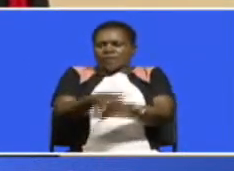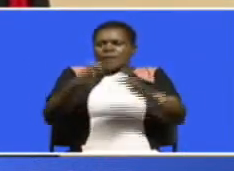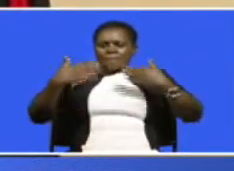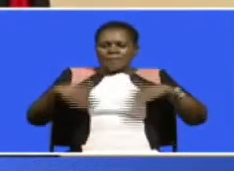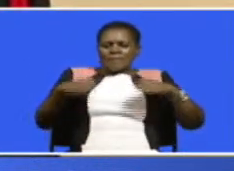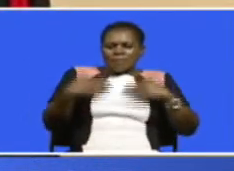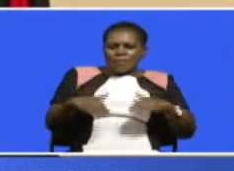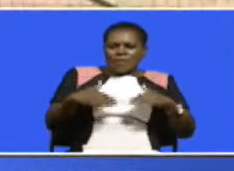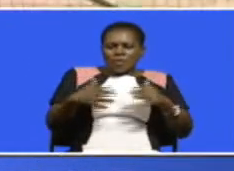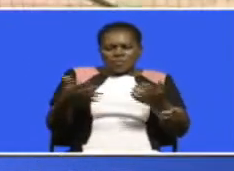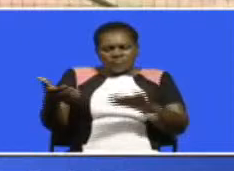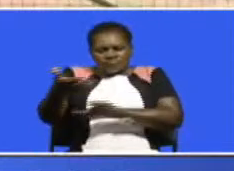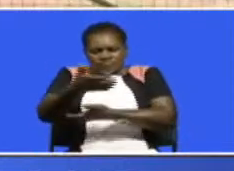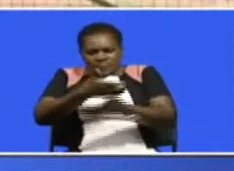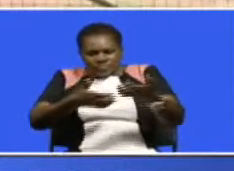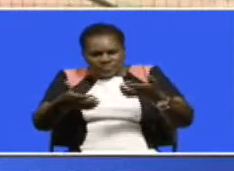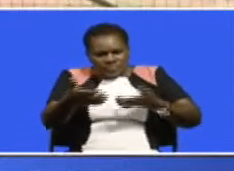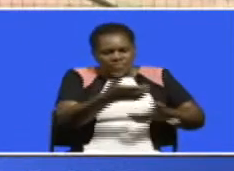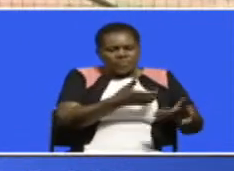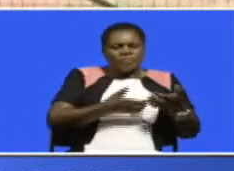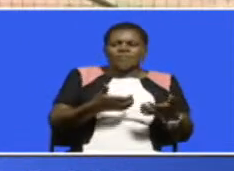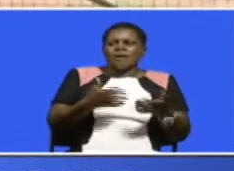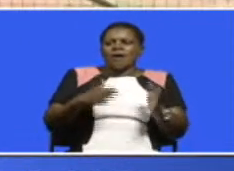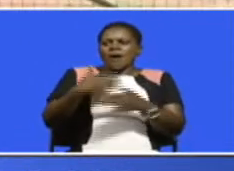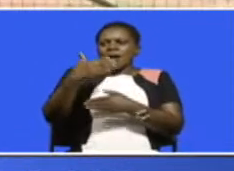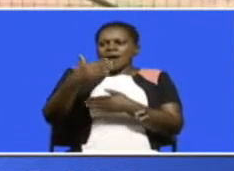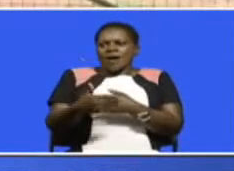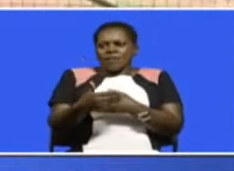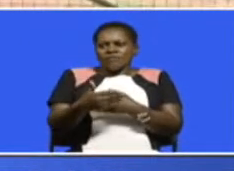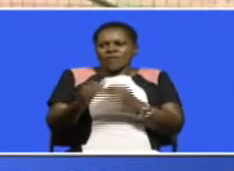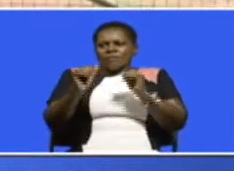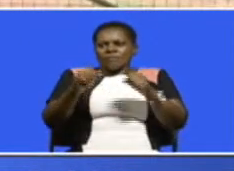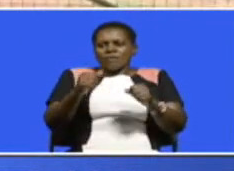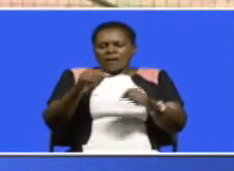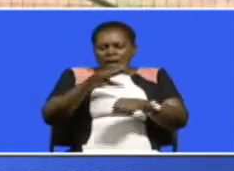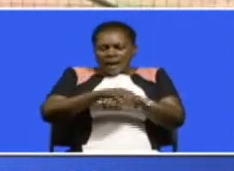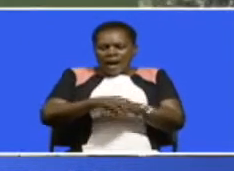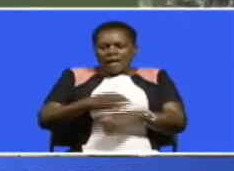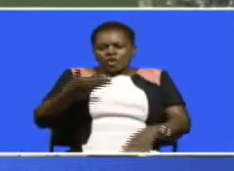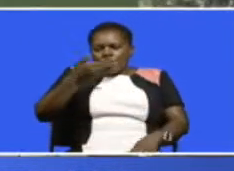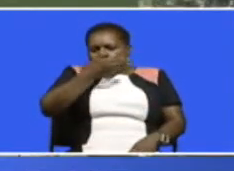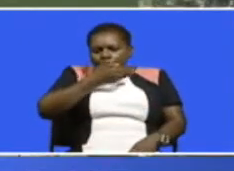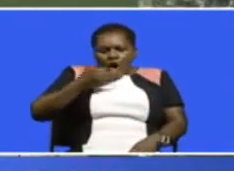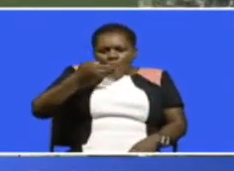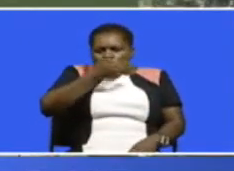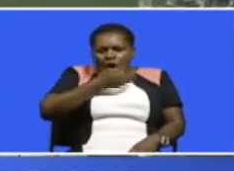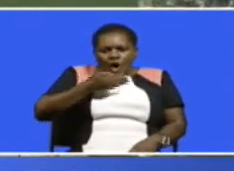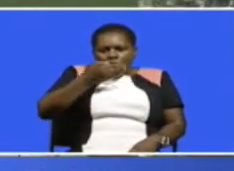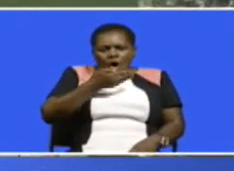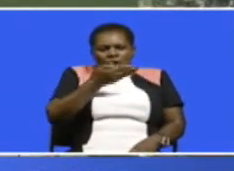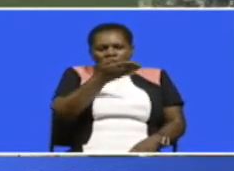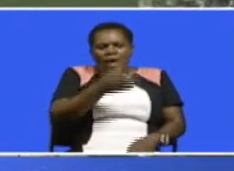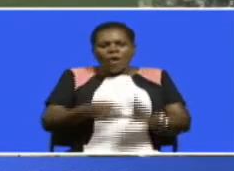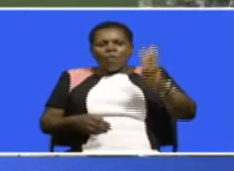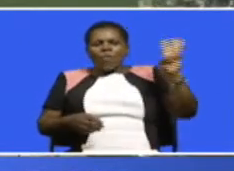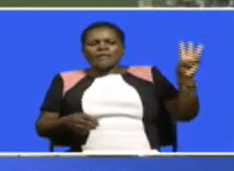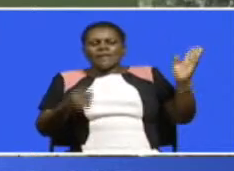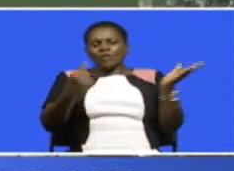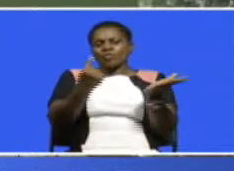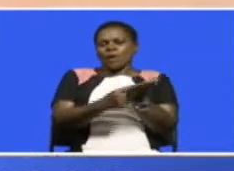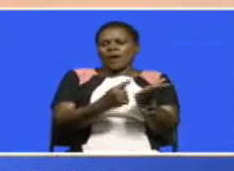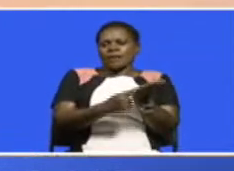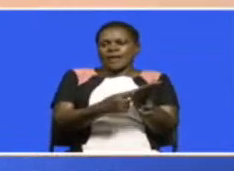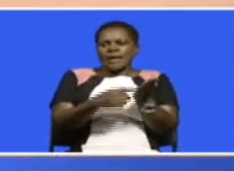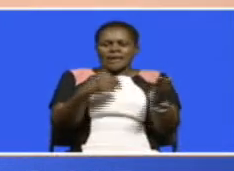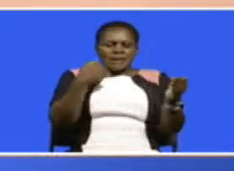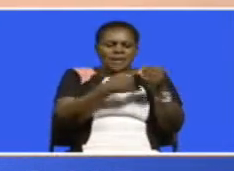people's interaction. Baada ya kugundua uwepo wa mafuta katika eneo la Albertine Rift Basin magharibi mwa Uganda,